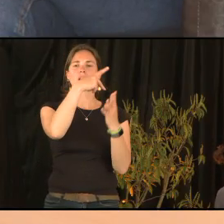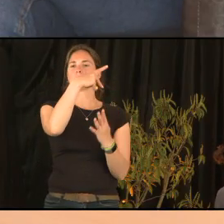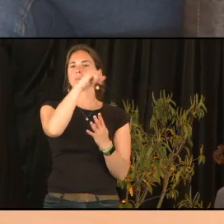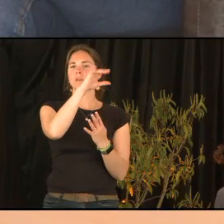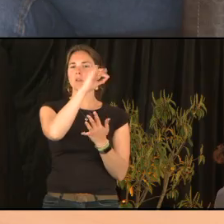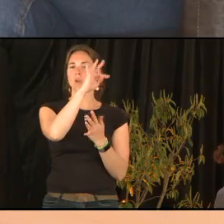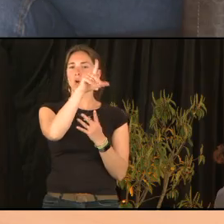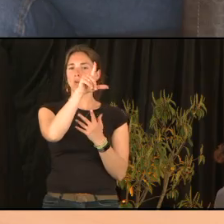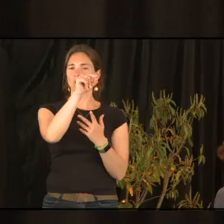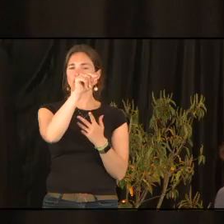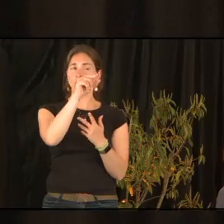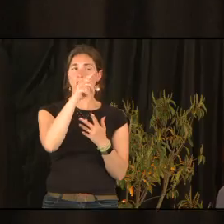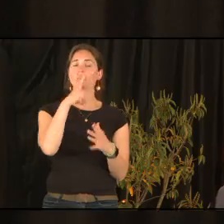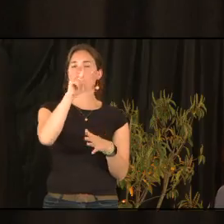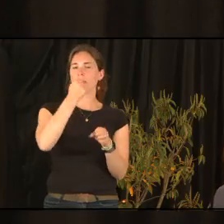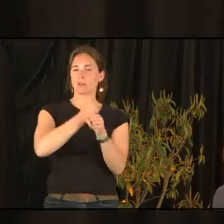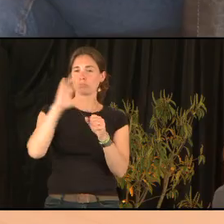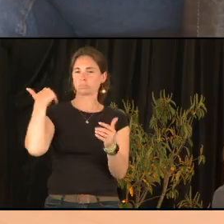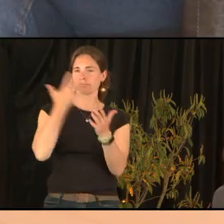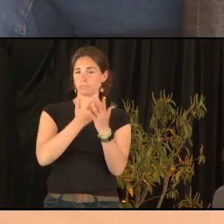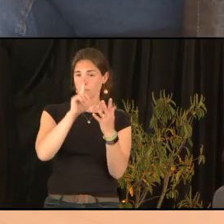depuis plus de 20 ans,